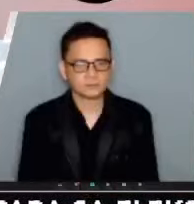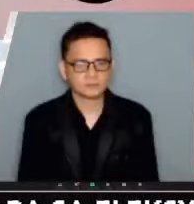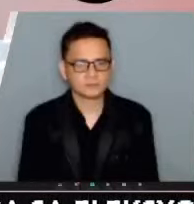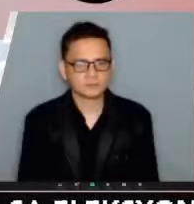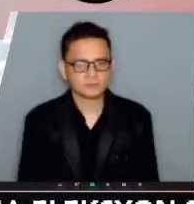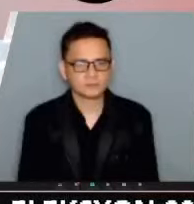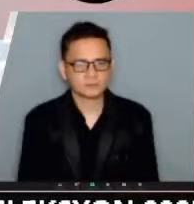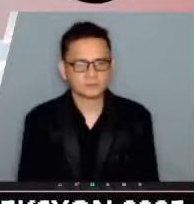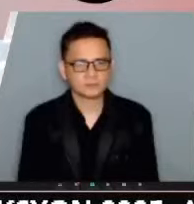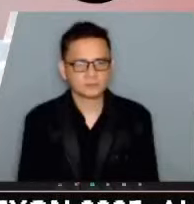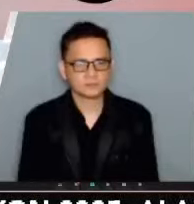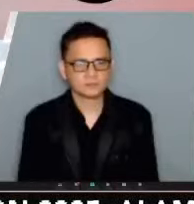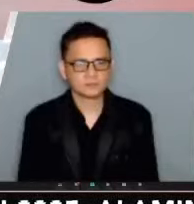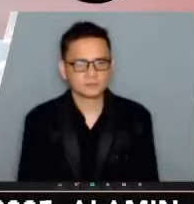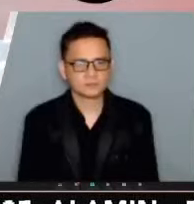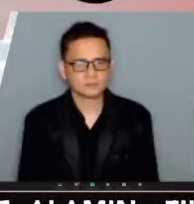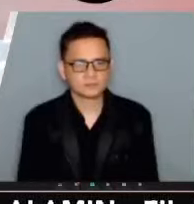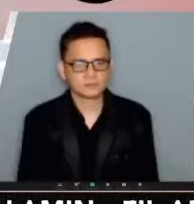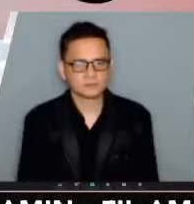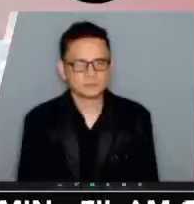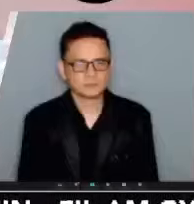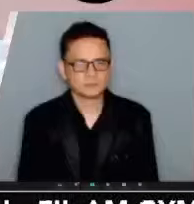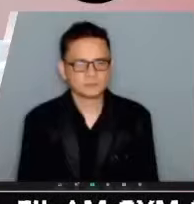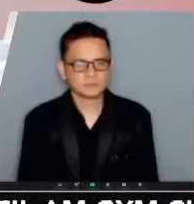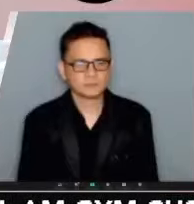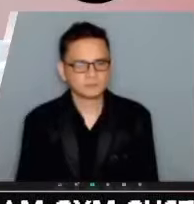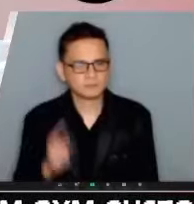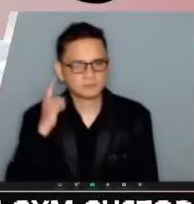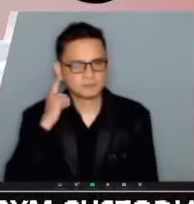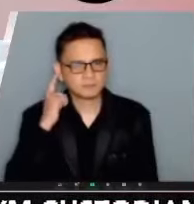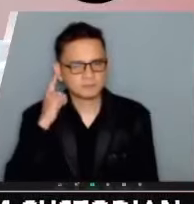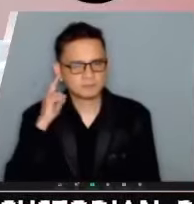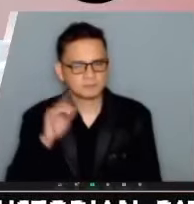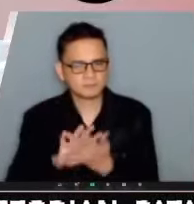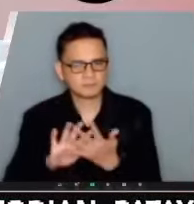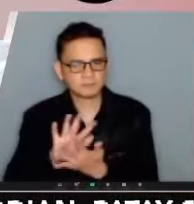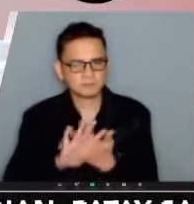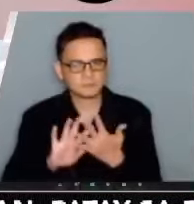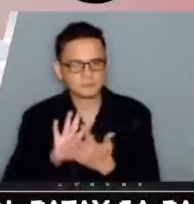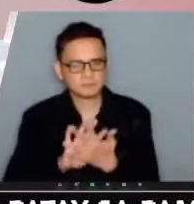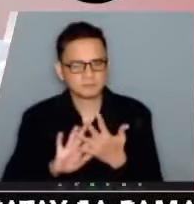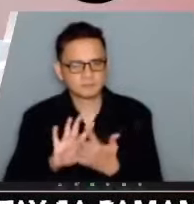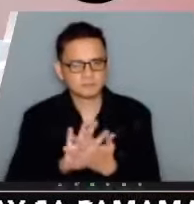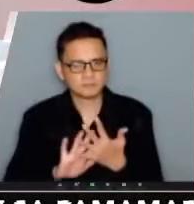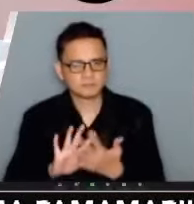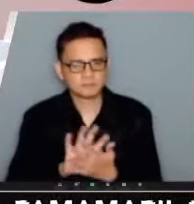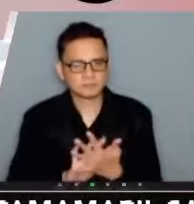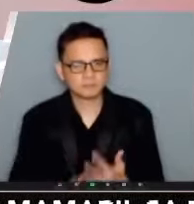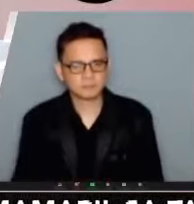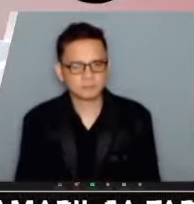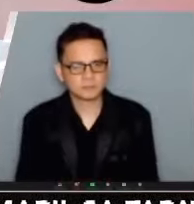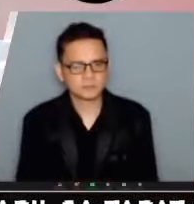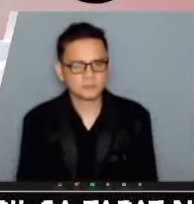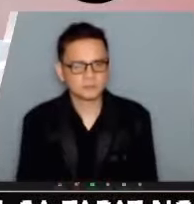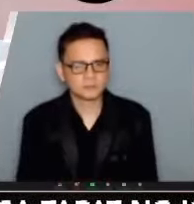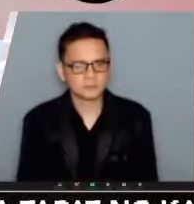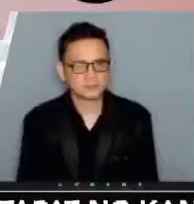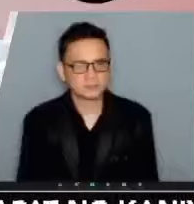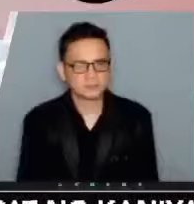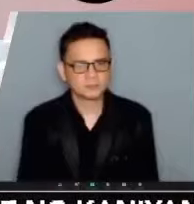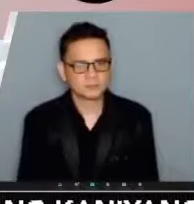mandatory. Ang problema, yung mga gustong umuwi, pero yun sa kalaan documented. Kaya matagal ko din pa sila